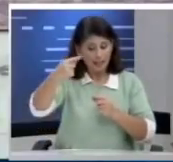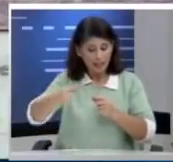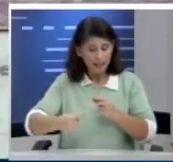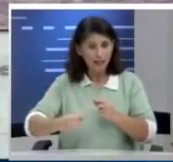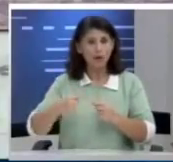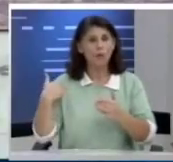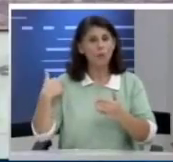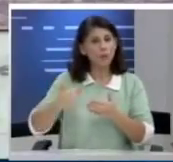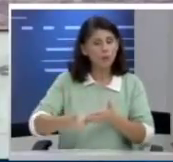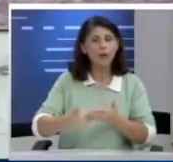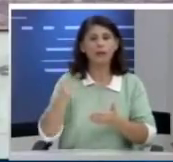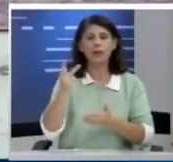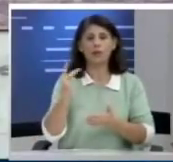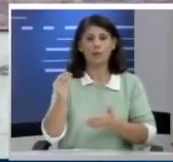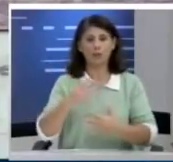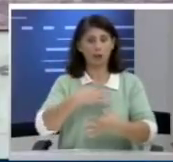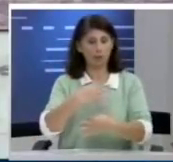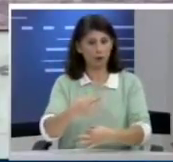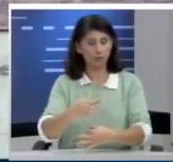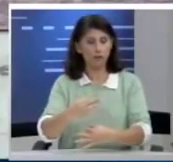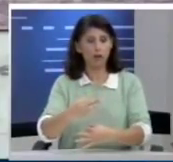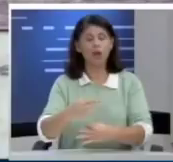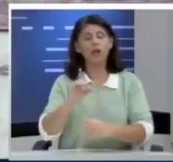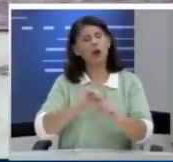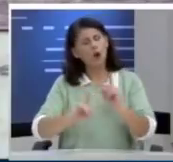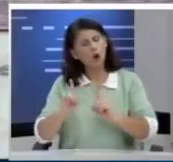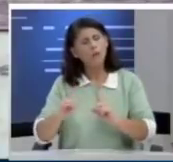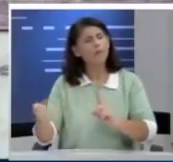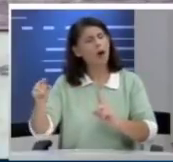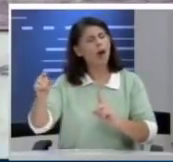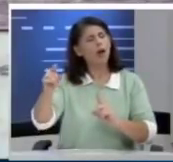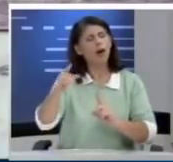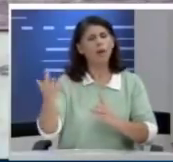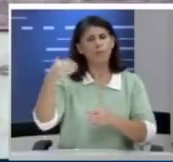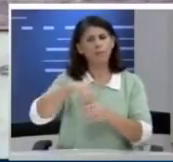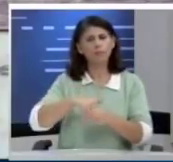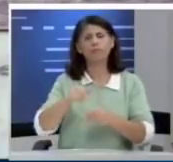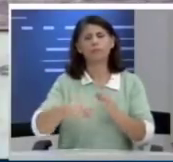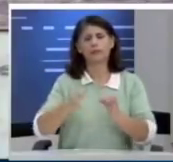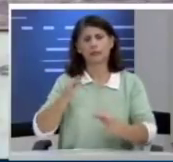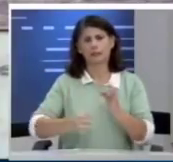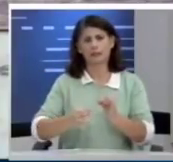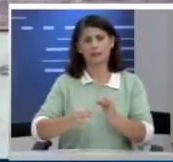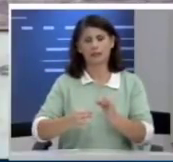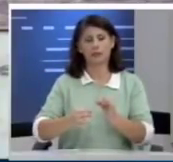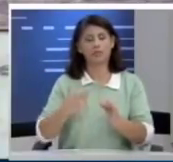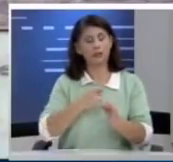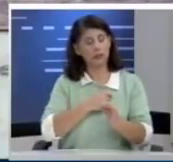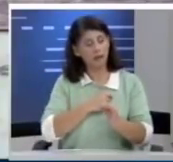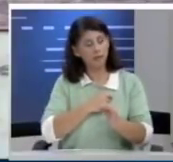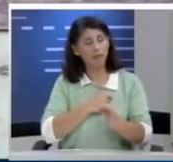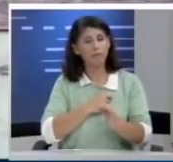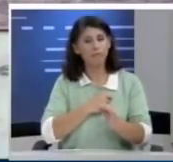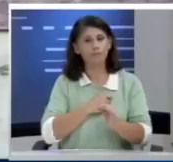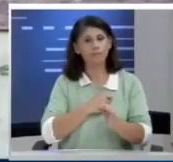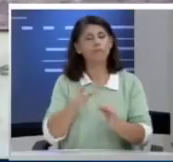τους κοινοβουλευτικούς εκπροσώπους και όποιους άλλους συμμετάσχουν στη συζήτηση, θεωρήσαμε και θεωρούμε ότι